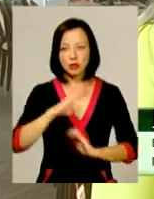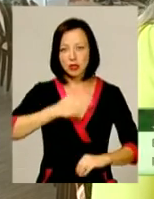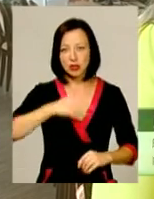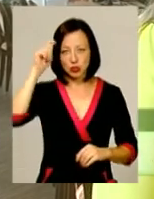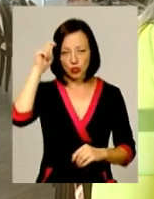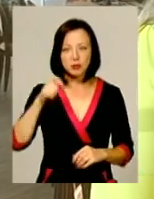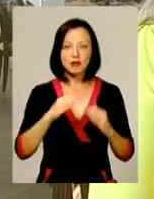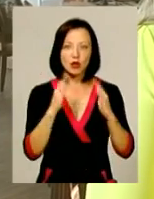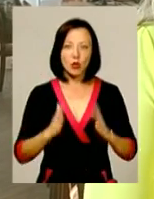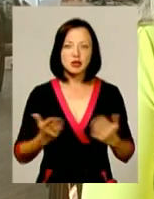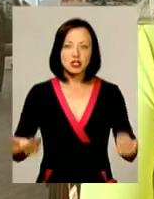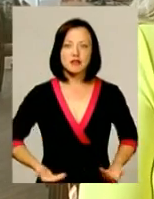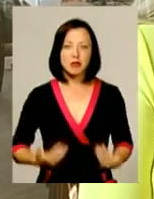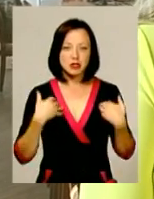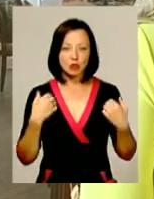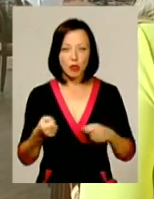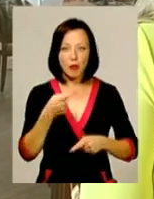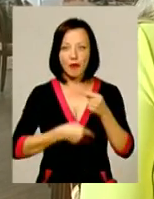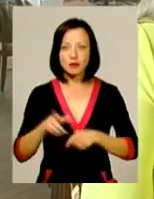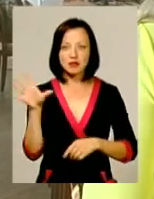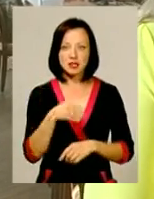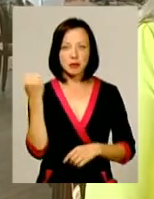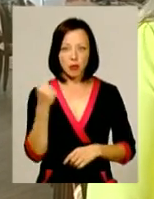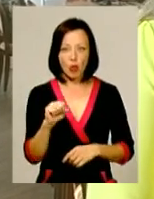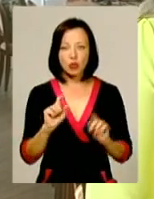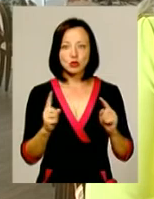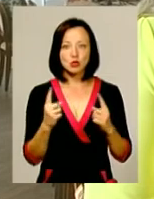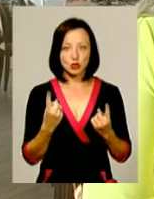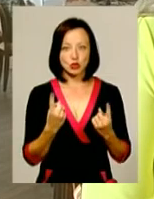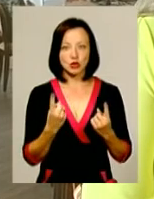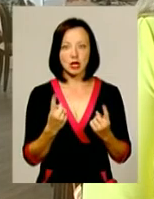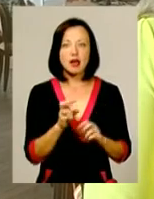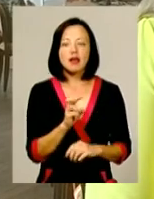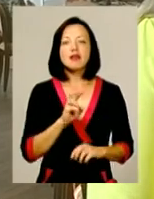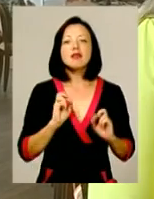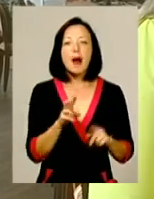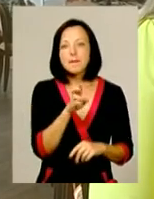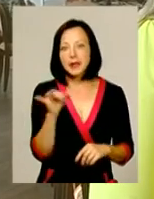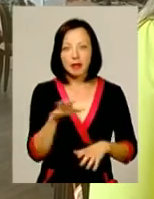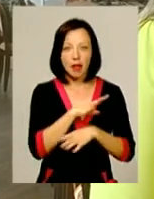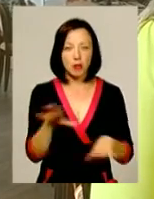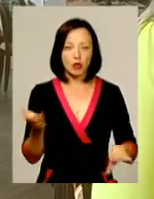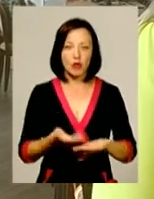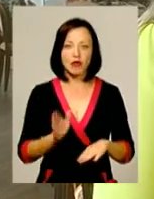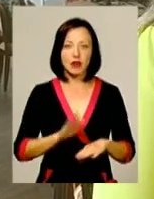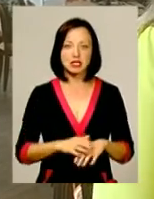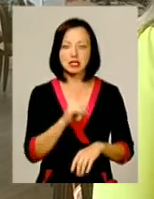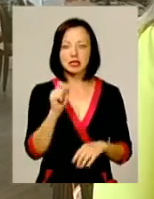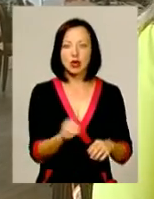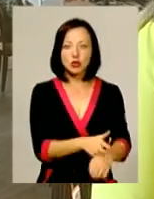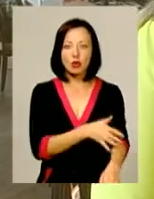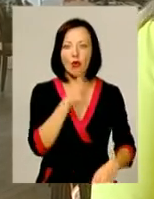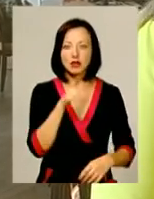були вдома, живими, здоровими, і повернулися всі з перемогою, тому що як би не було важко, але вже за цей довгий